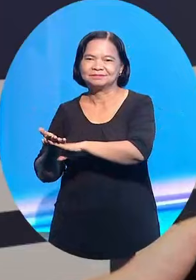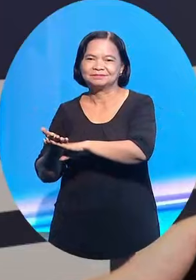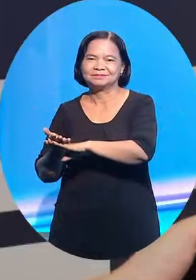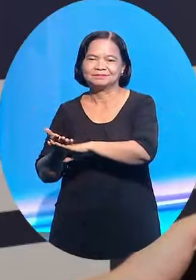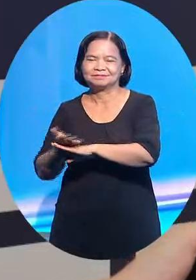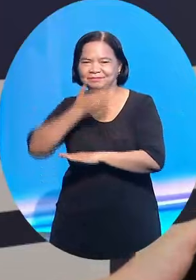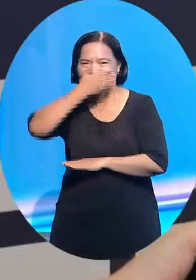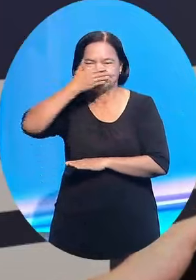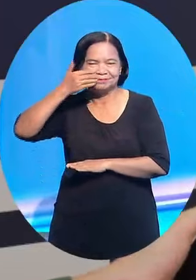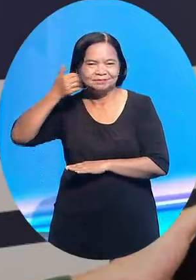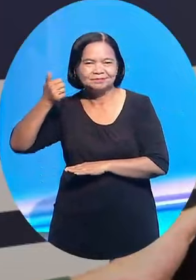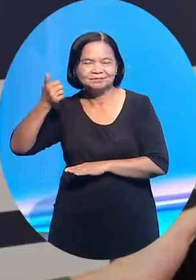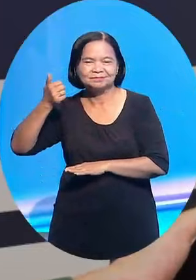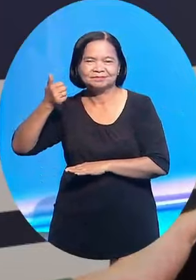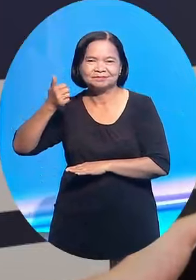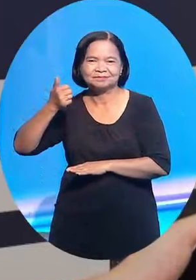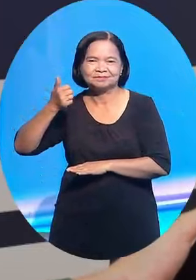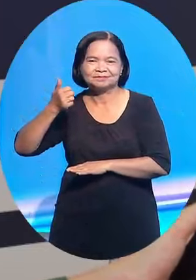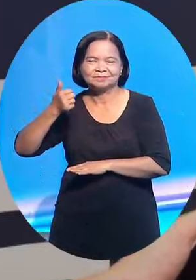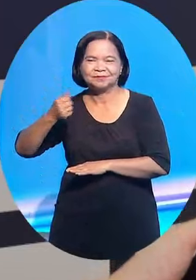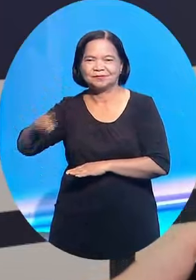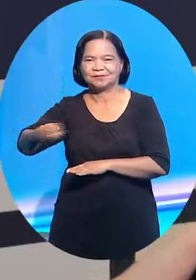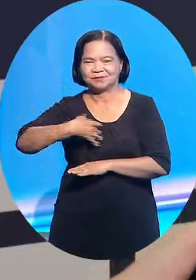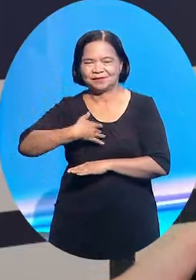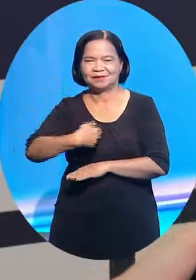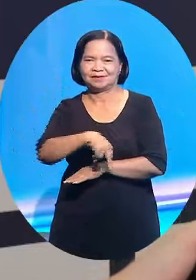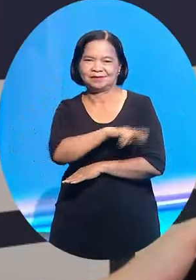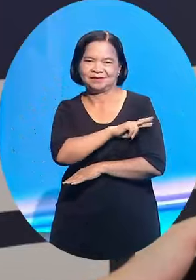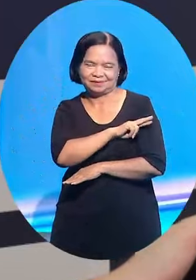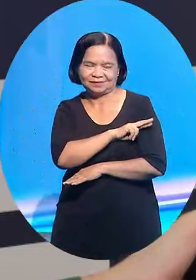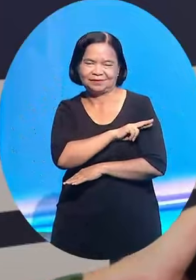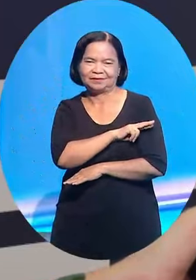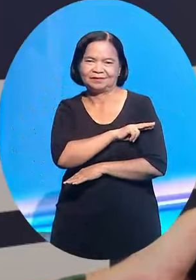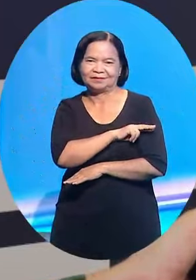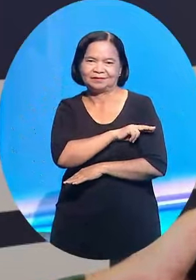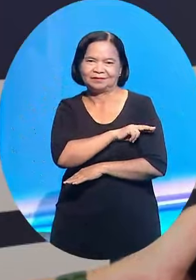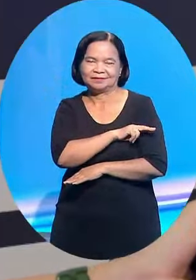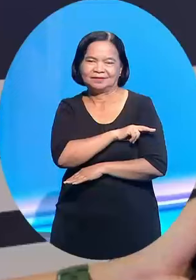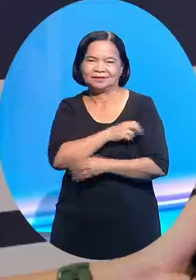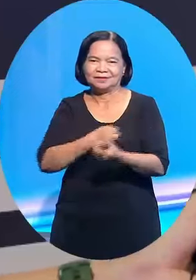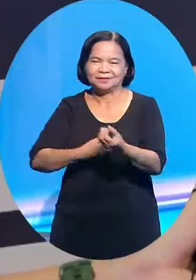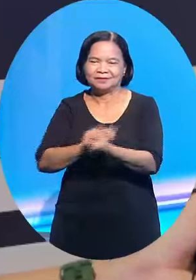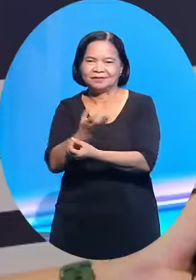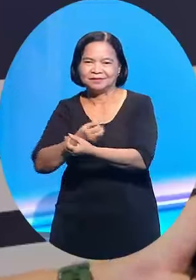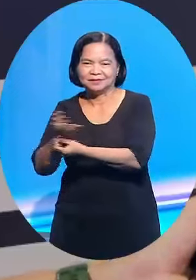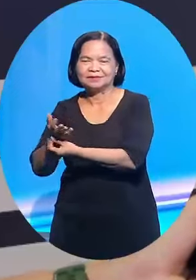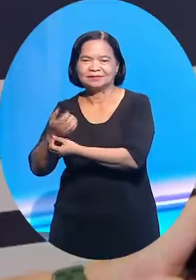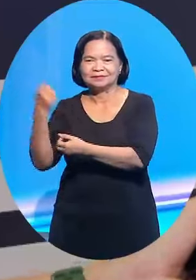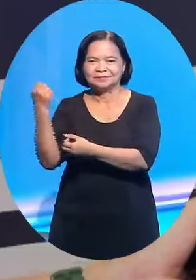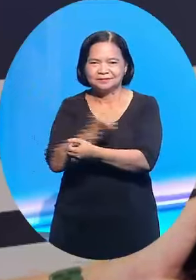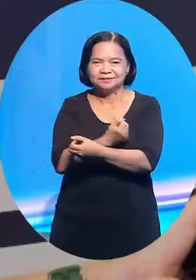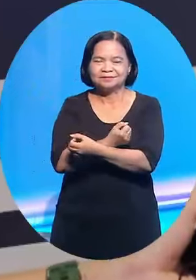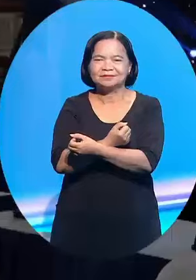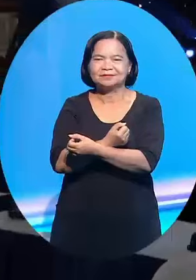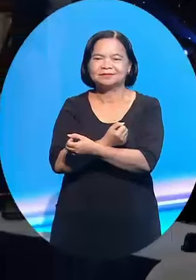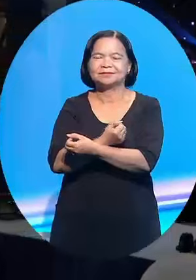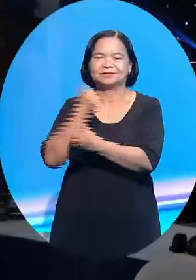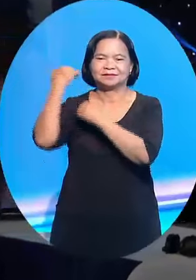rất là đặc biệt và nó thuộc riêng của mình. Thì do thế mình mới phát hành được và mình có thể lan tỏa ra thế